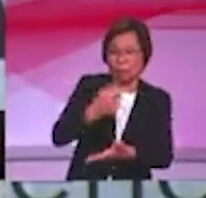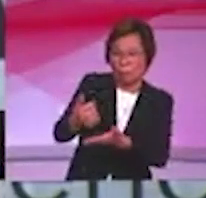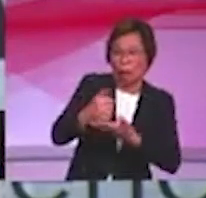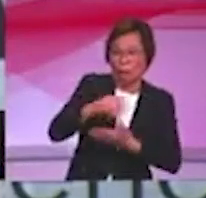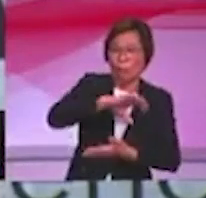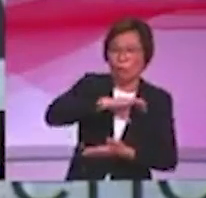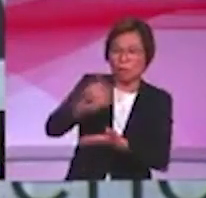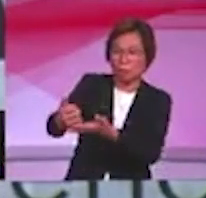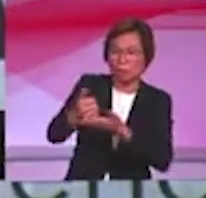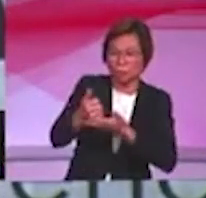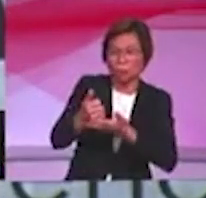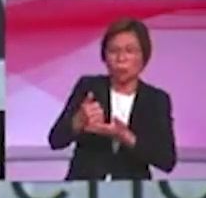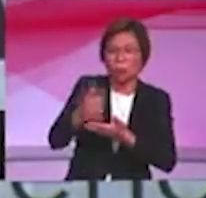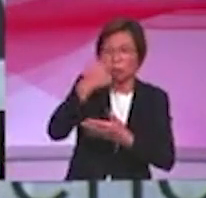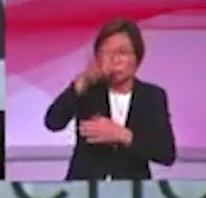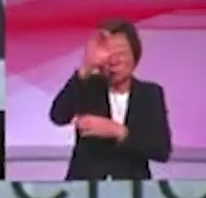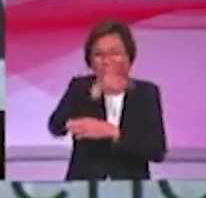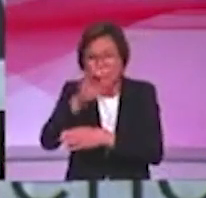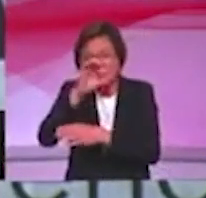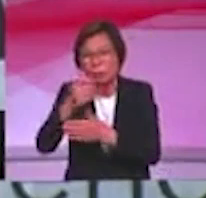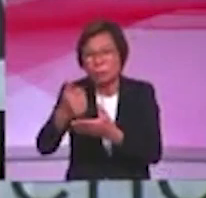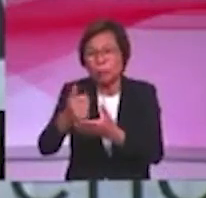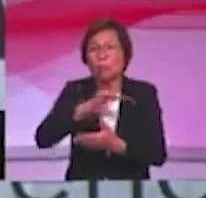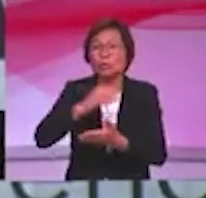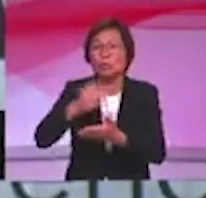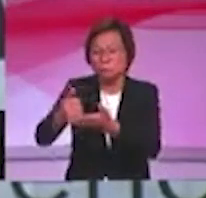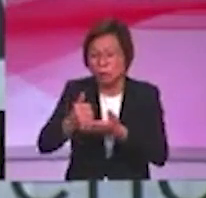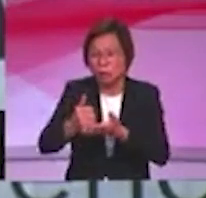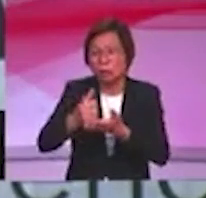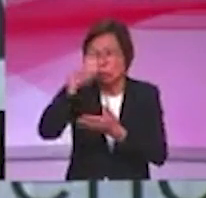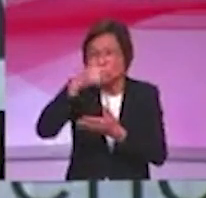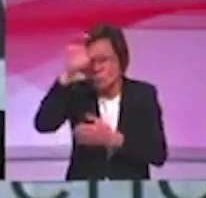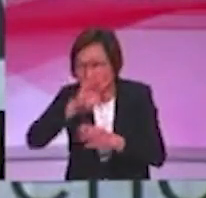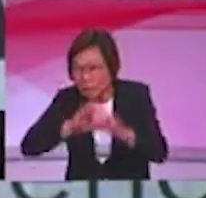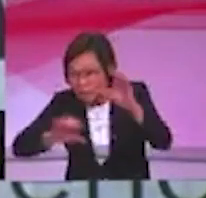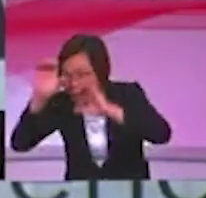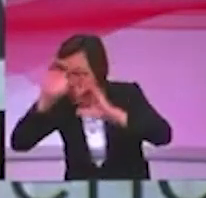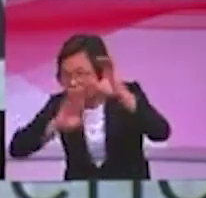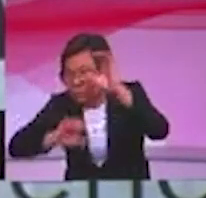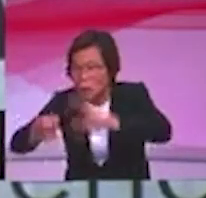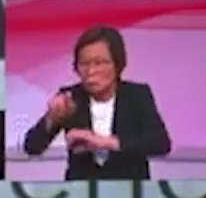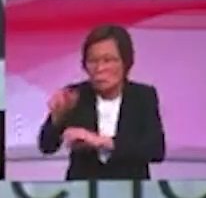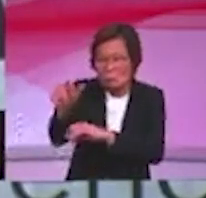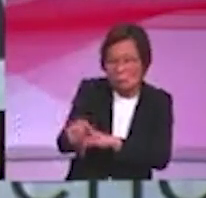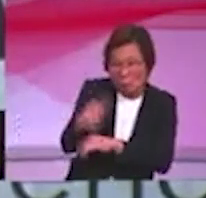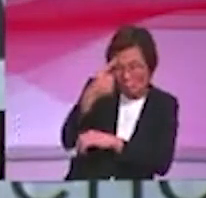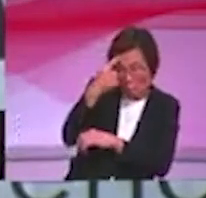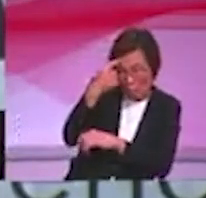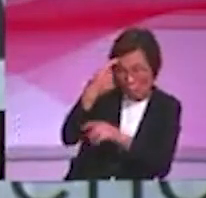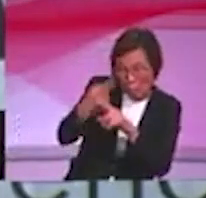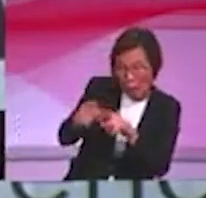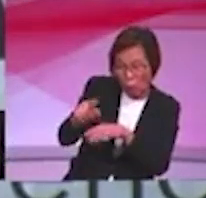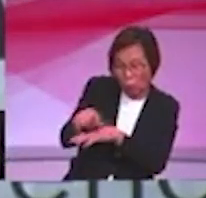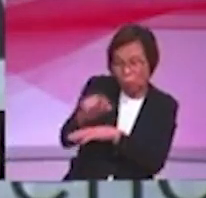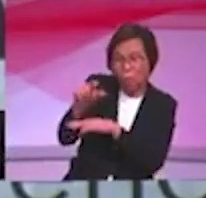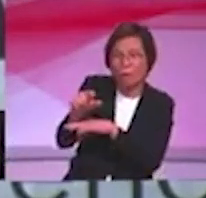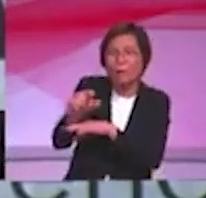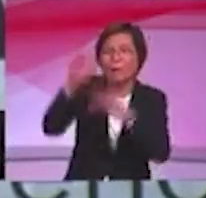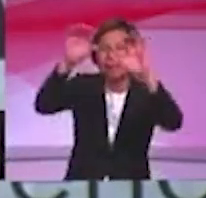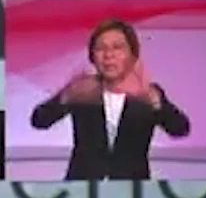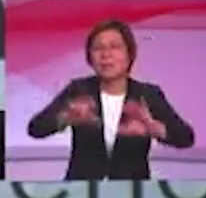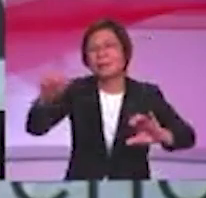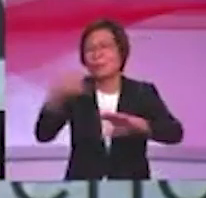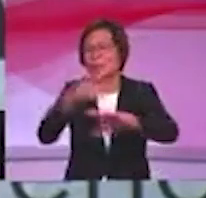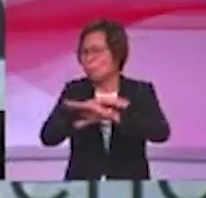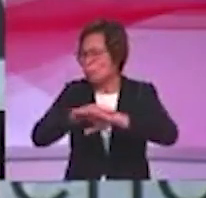polis contohnya untuk menjejaki kes-kes yang disyaki, tetapi menggunakan kaedah lain,